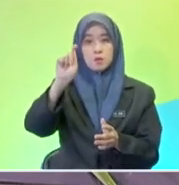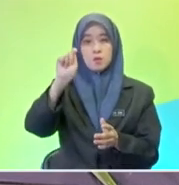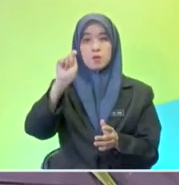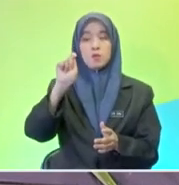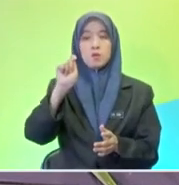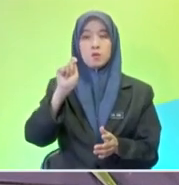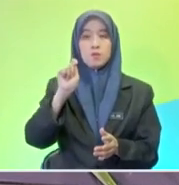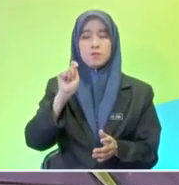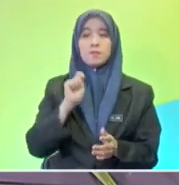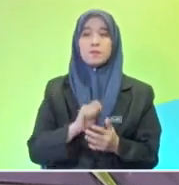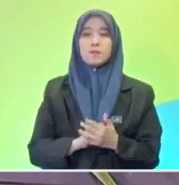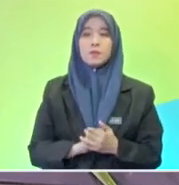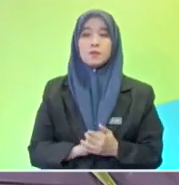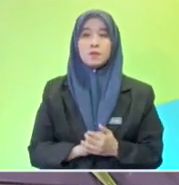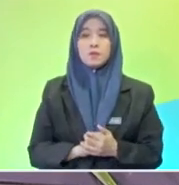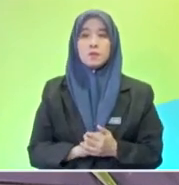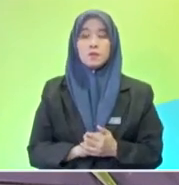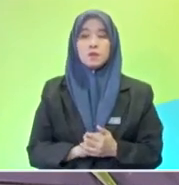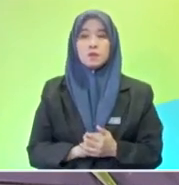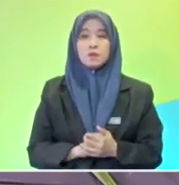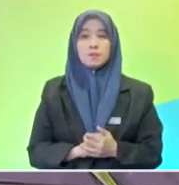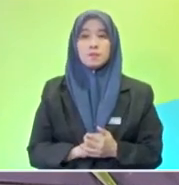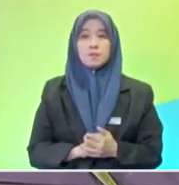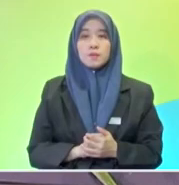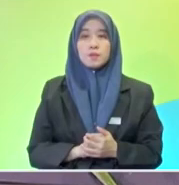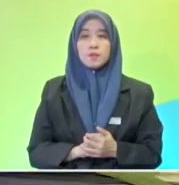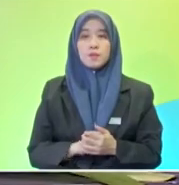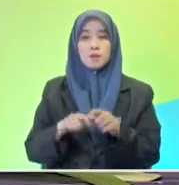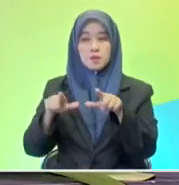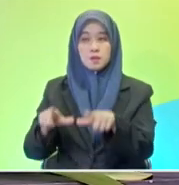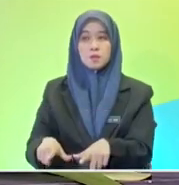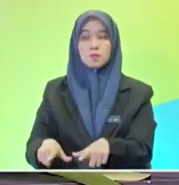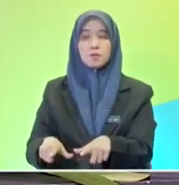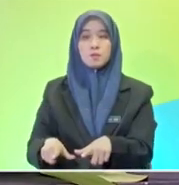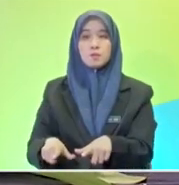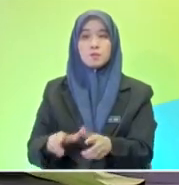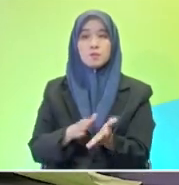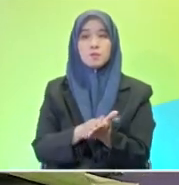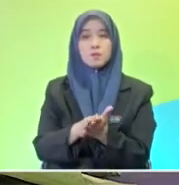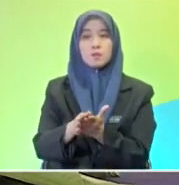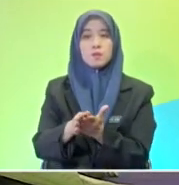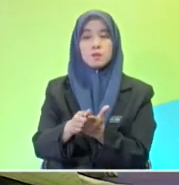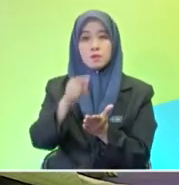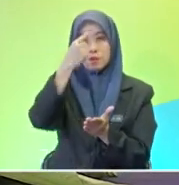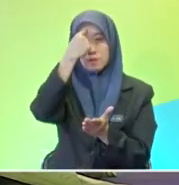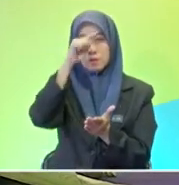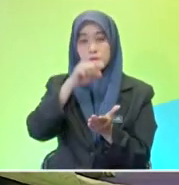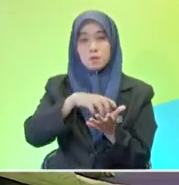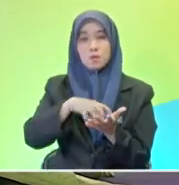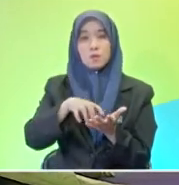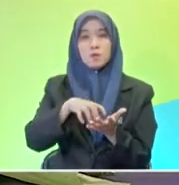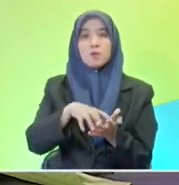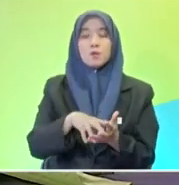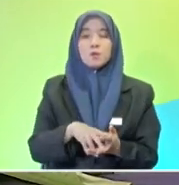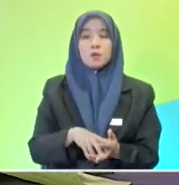limut okey Cikgu mani akan Letakkan di sini ini ialah tekstur licin okey ni licin kita masukkan dalam